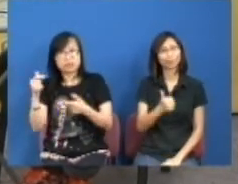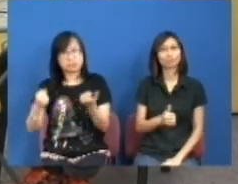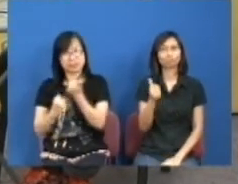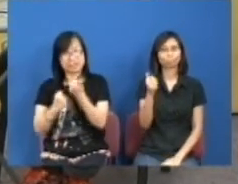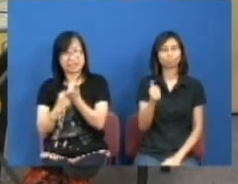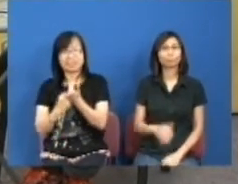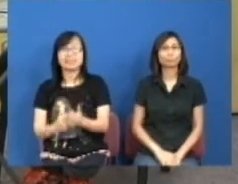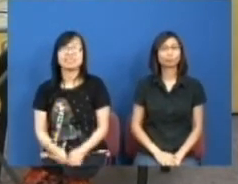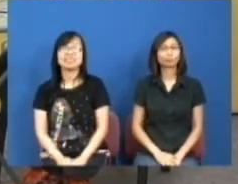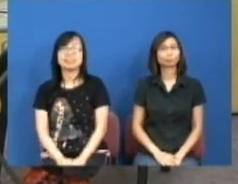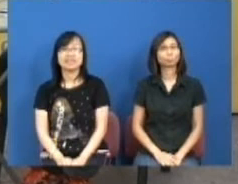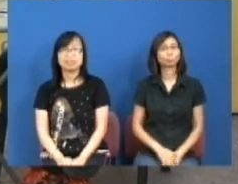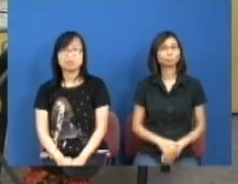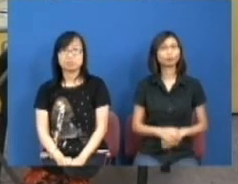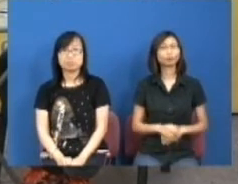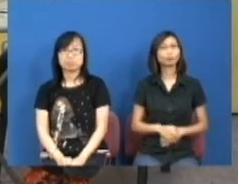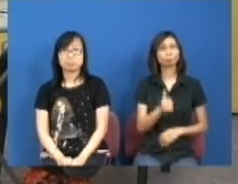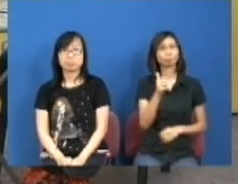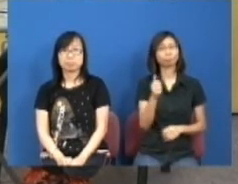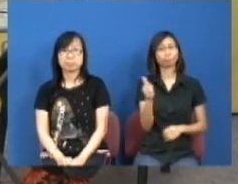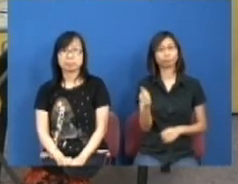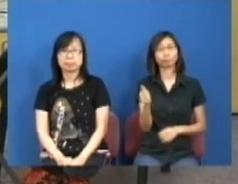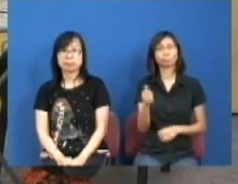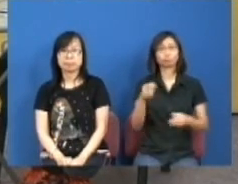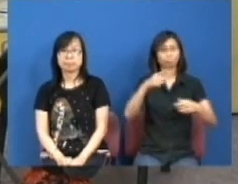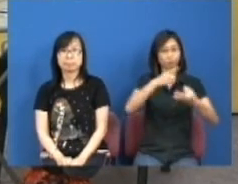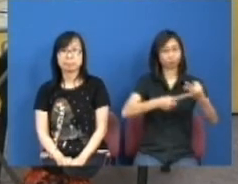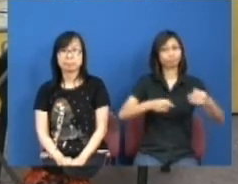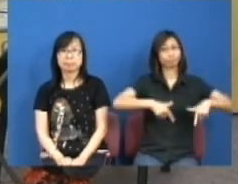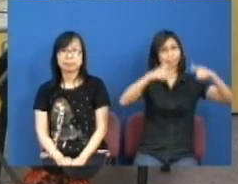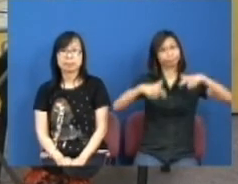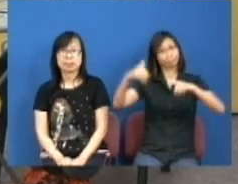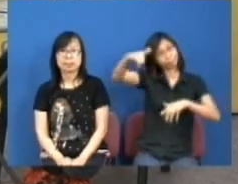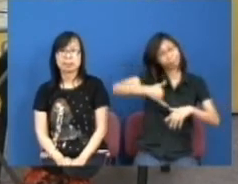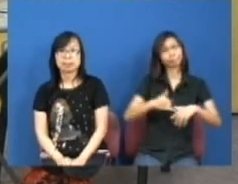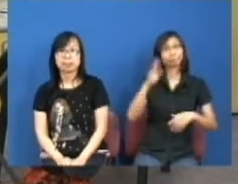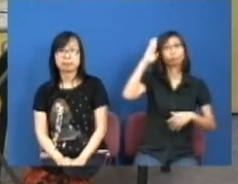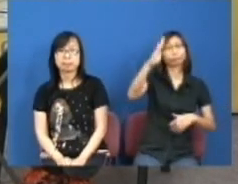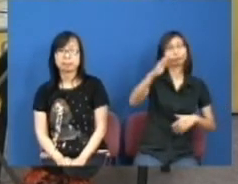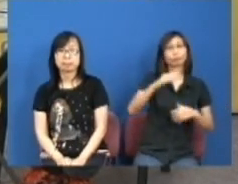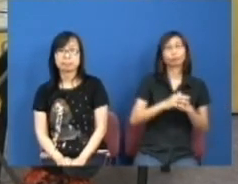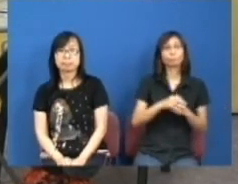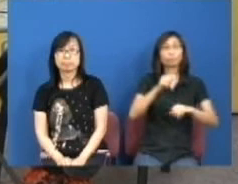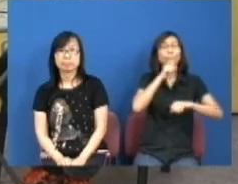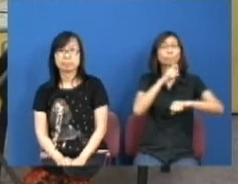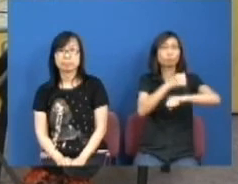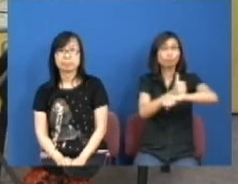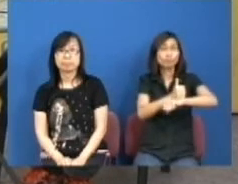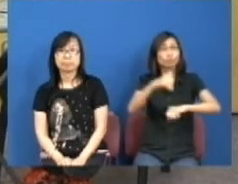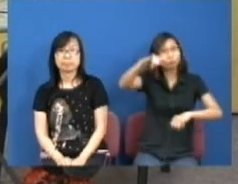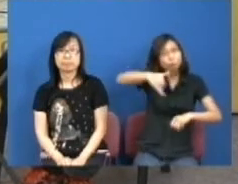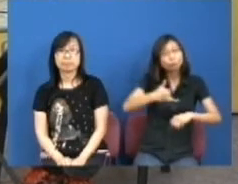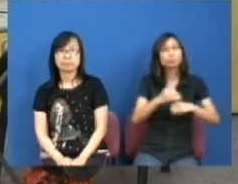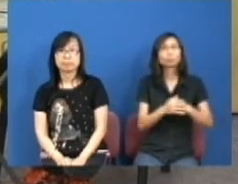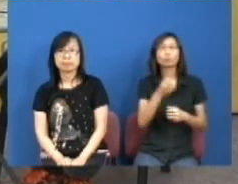多謝。好了，那也都很多謝慧文今天上來我的節目，那希望將來有機會呢就繼續上來呢就跟我們講一